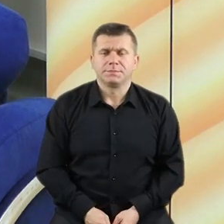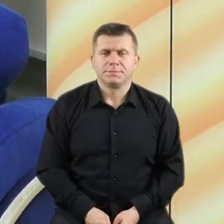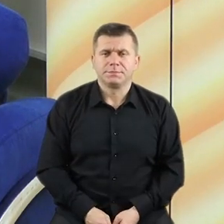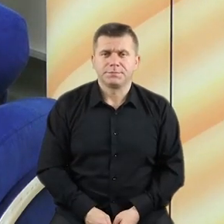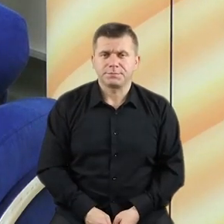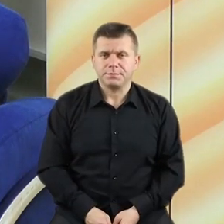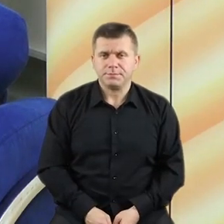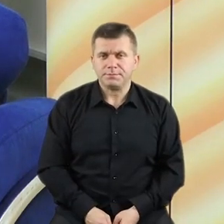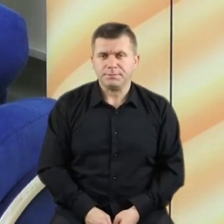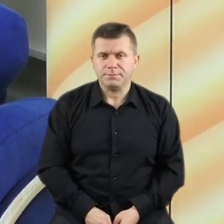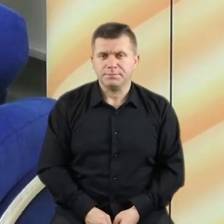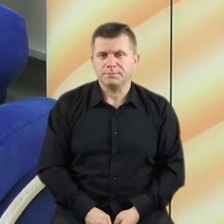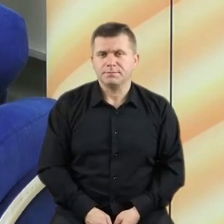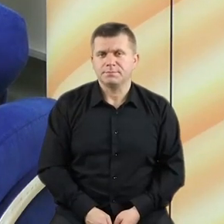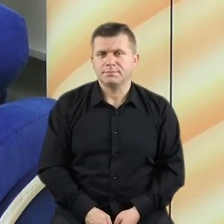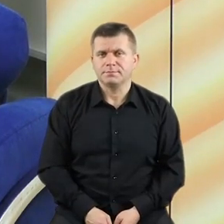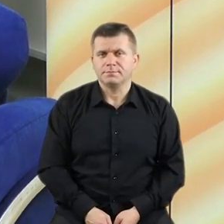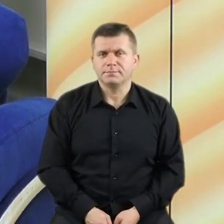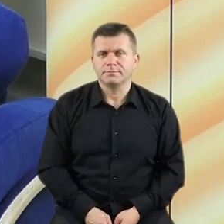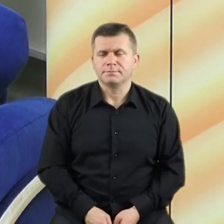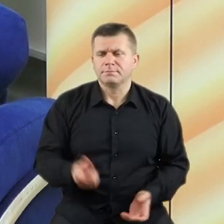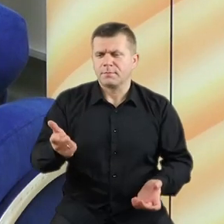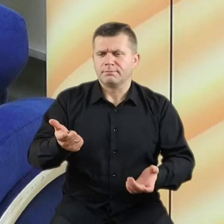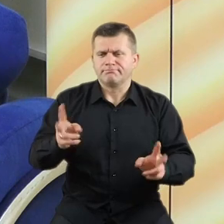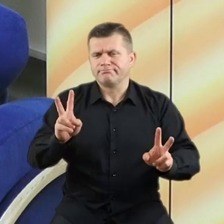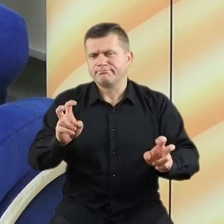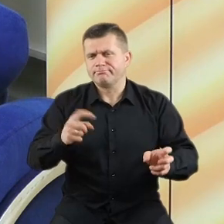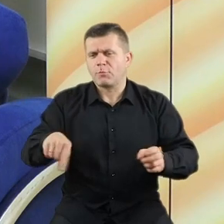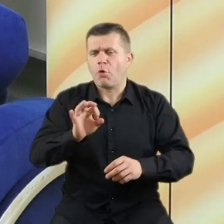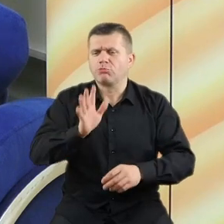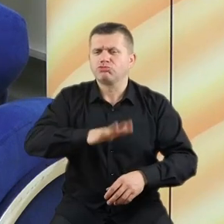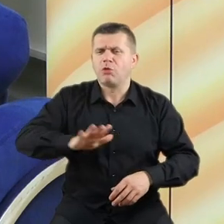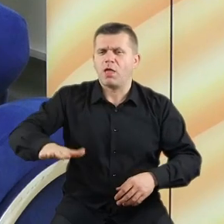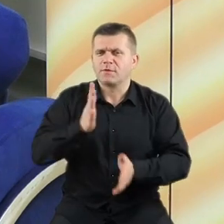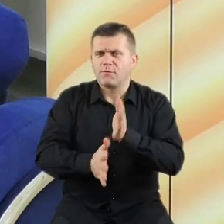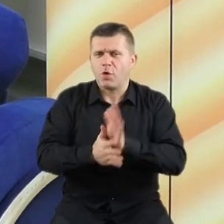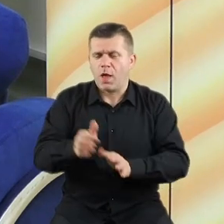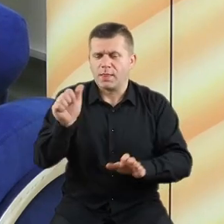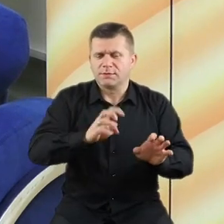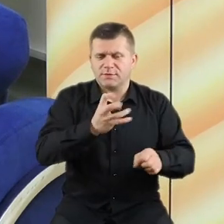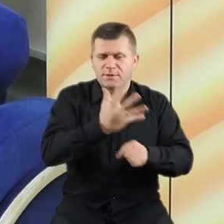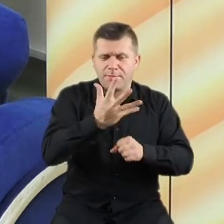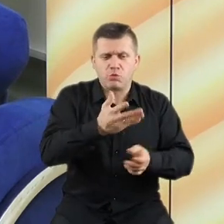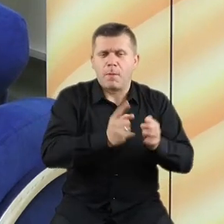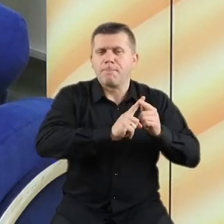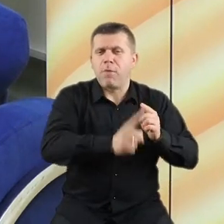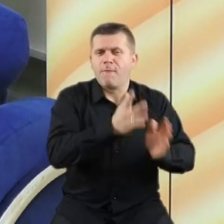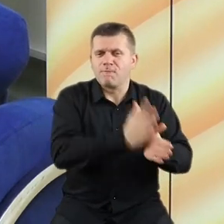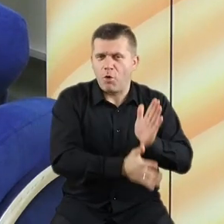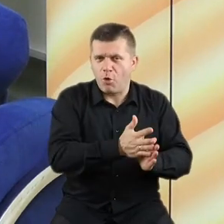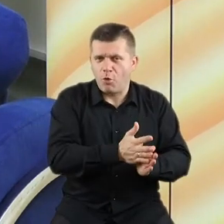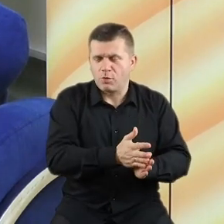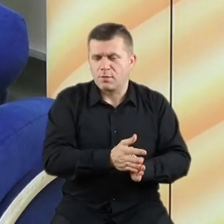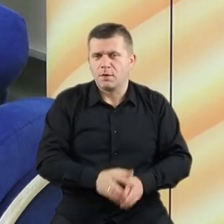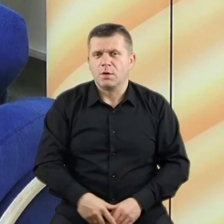rzeczy to się zrobiła taka jakby nawet prequel, bo to jest o dzieciach wojny, a 45 jest o powojnie już. Więc